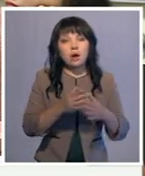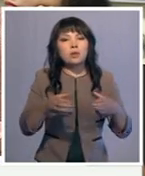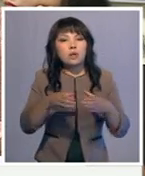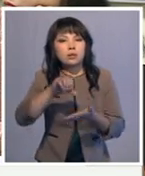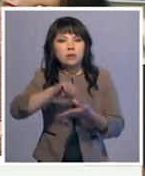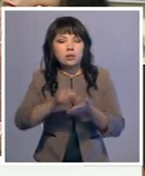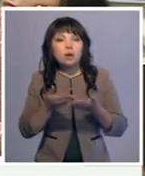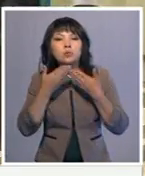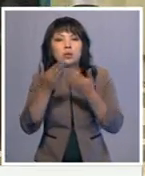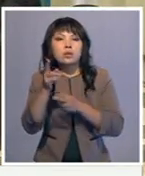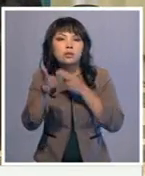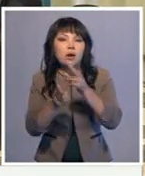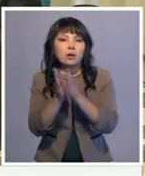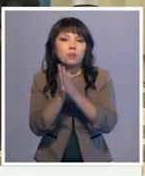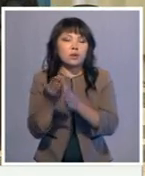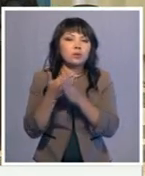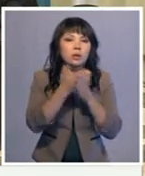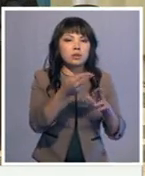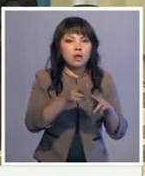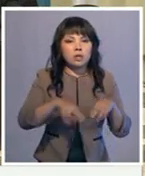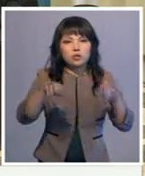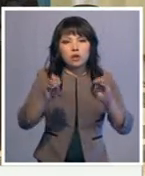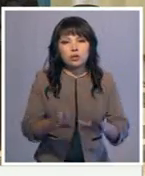Мамытбековтен мәселеңізді Ақмола облысының әкімдігі